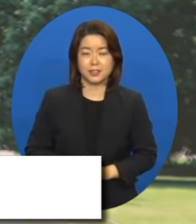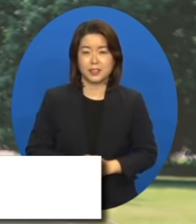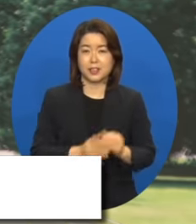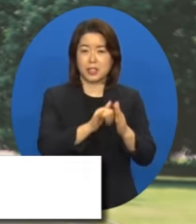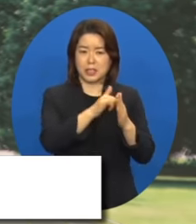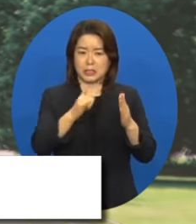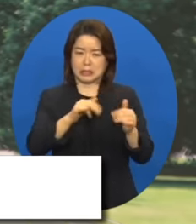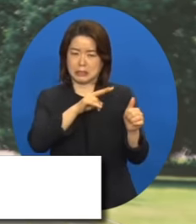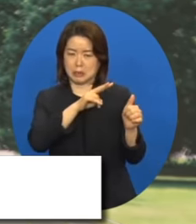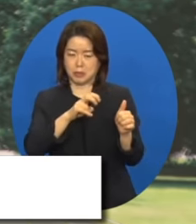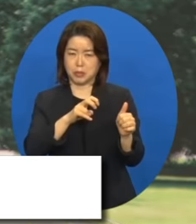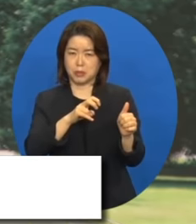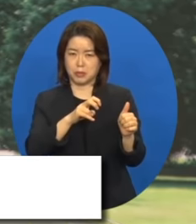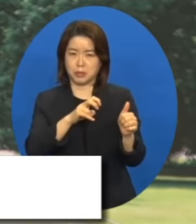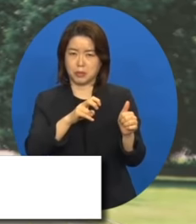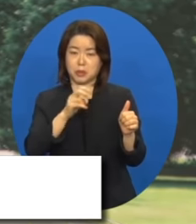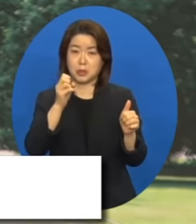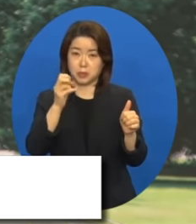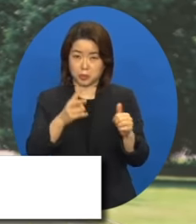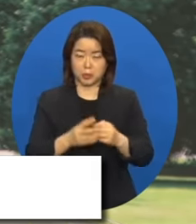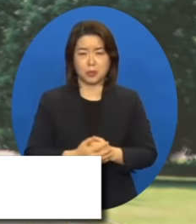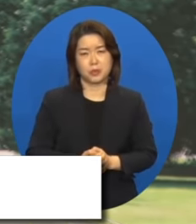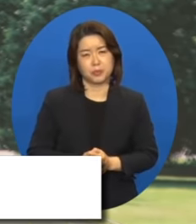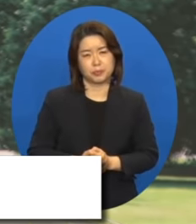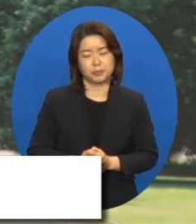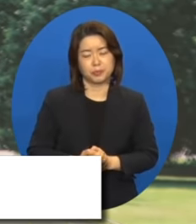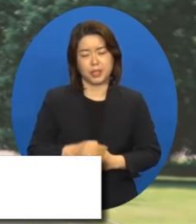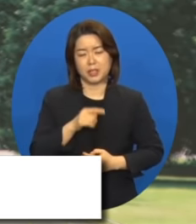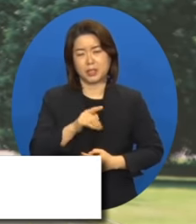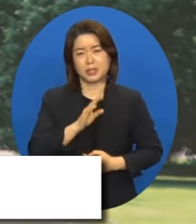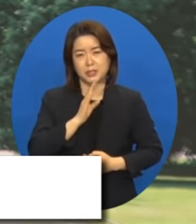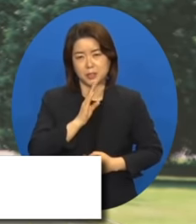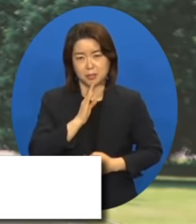가족이 미워지는 거 이건 정말